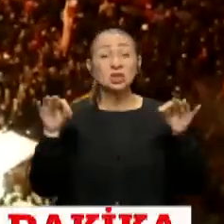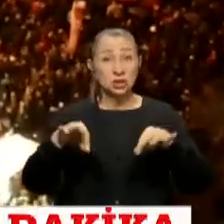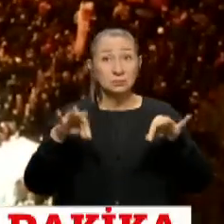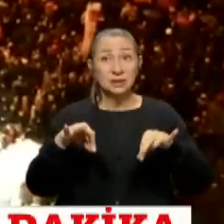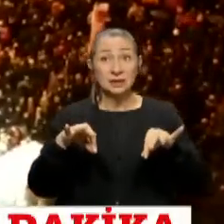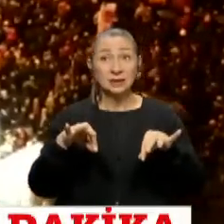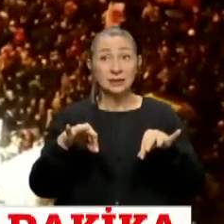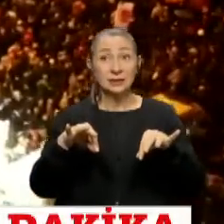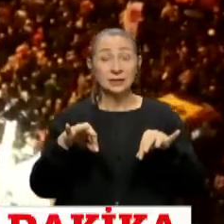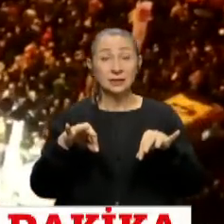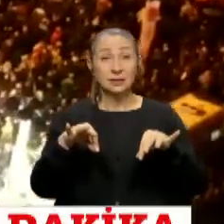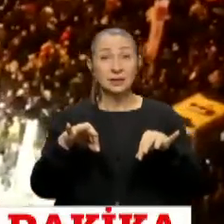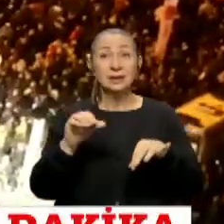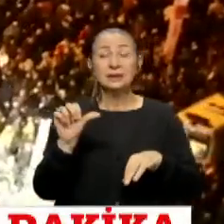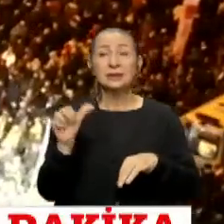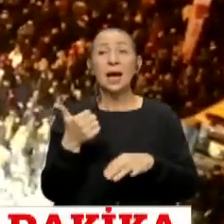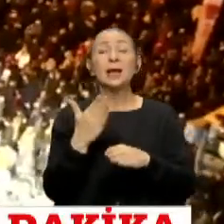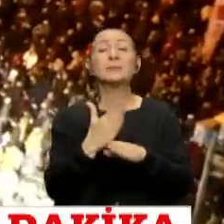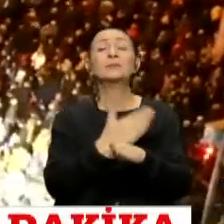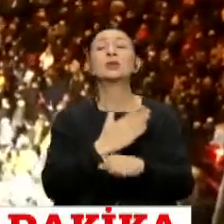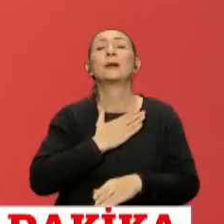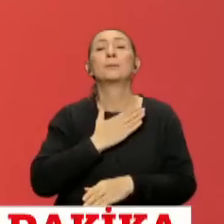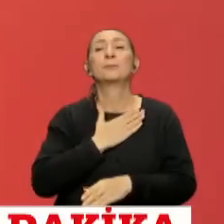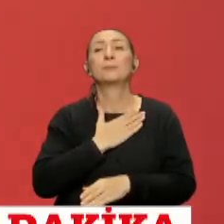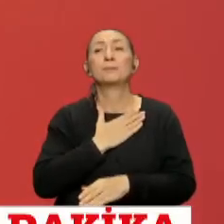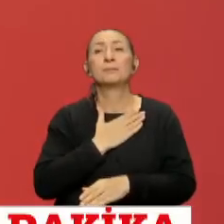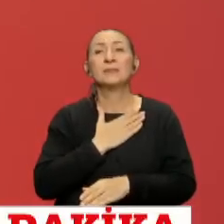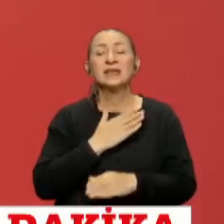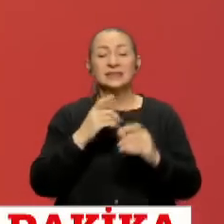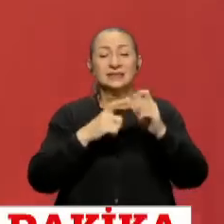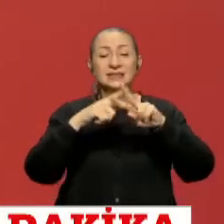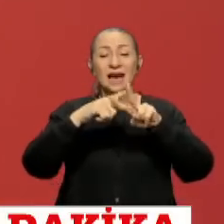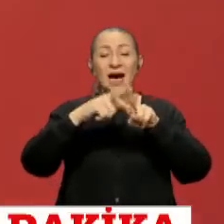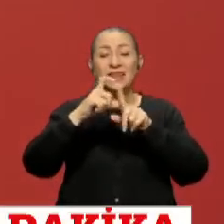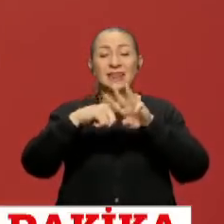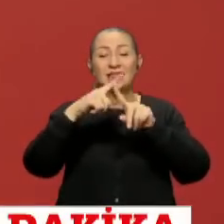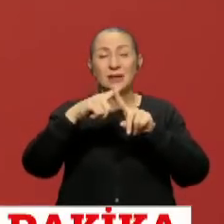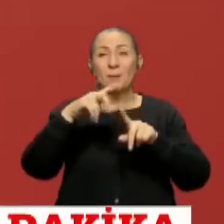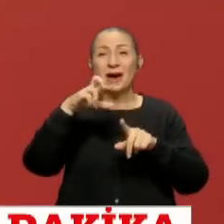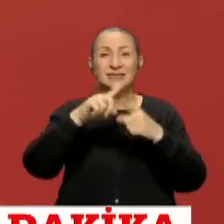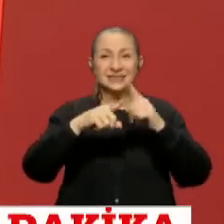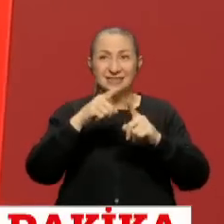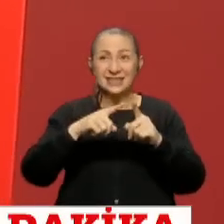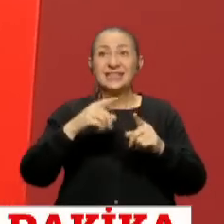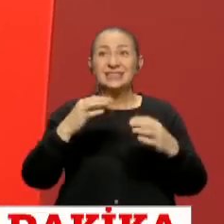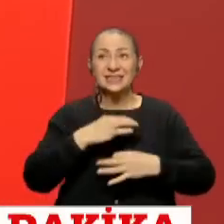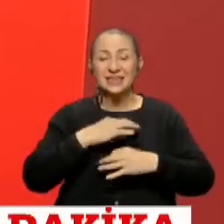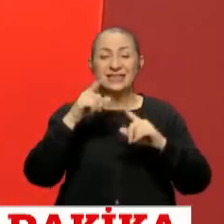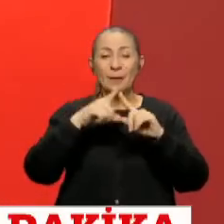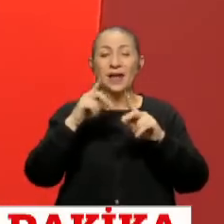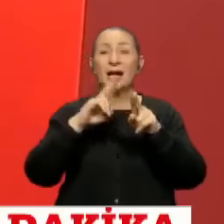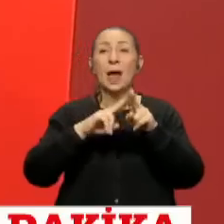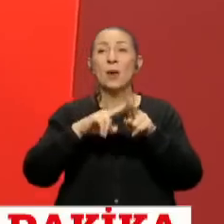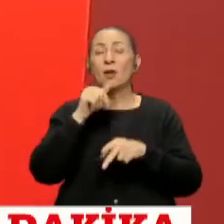Şimdi değerli hemşerilerim, Saadet Partisi Genel Başkanı Sayın Temel